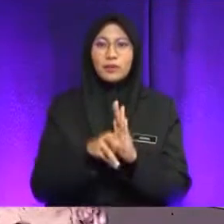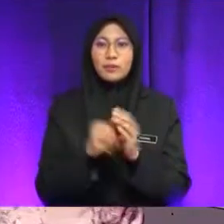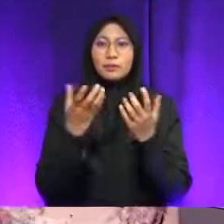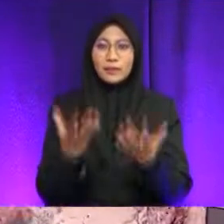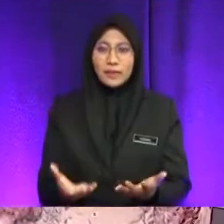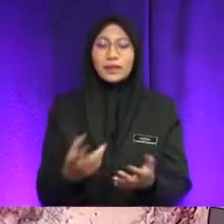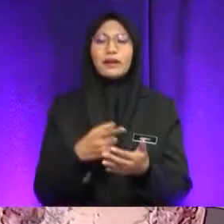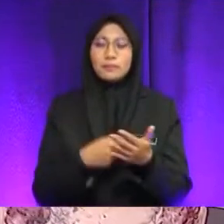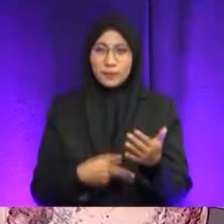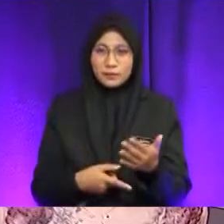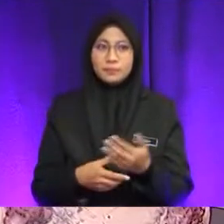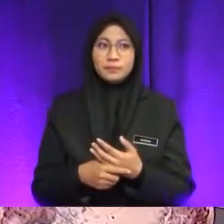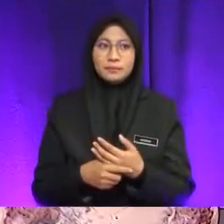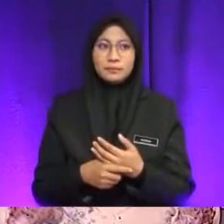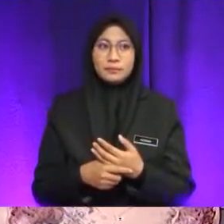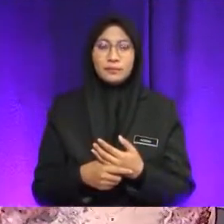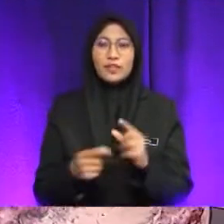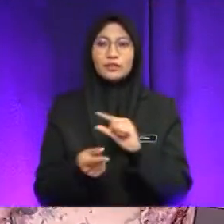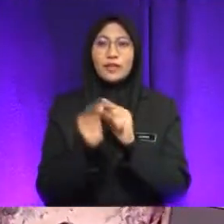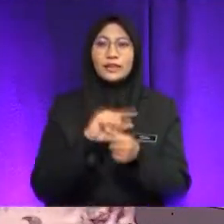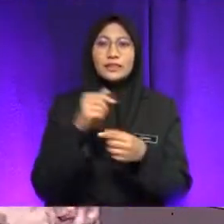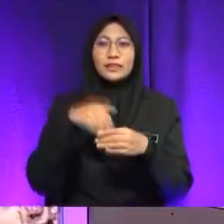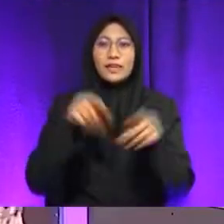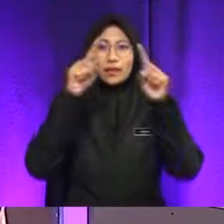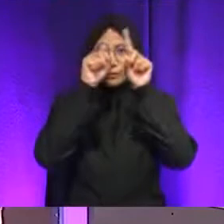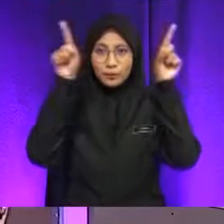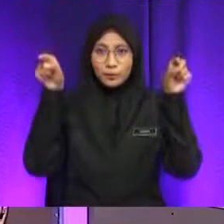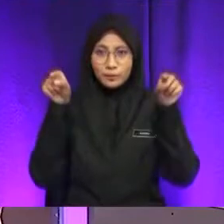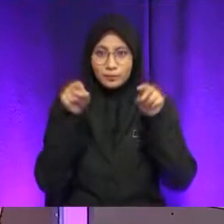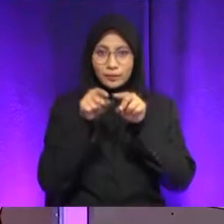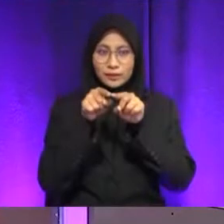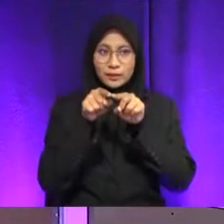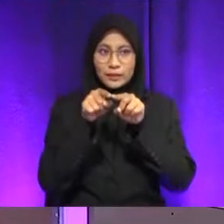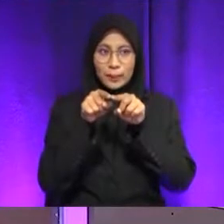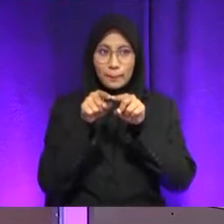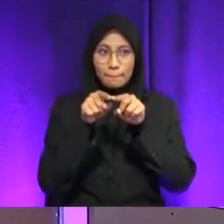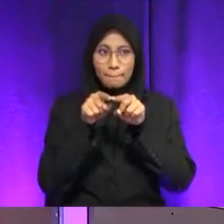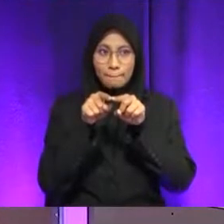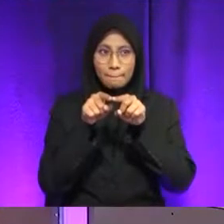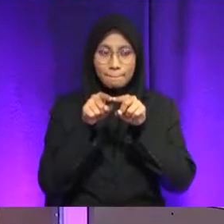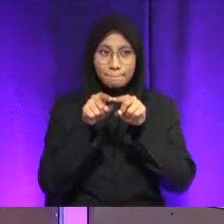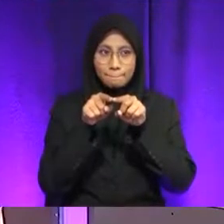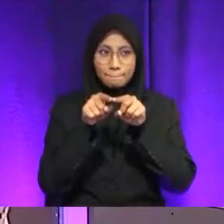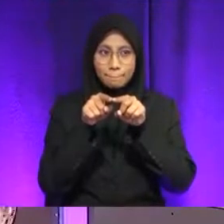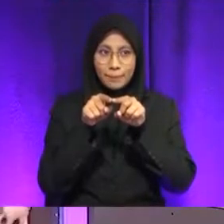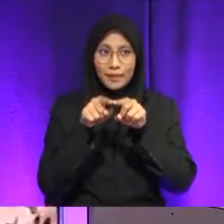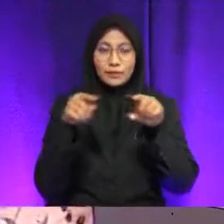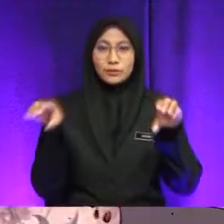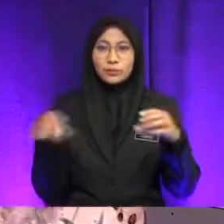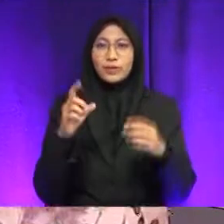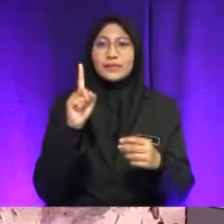rumus Oke baik kita gantikan terus dalam rumus sebelum Nak ganti kene tolong wujudkan 1jadwal